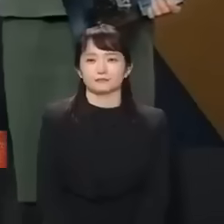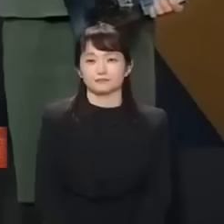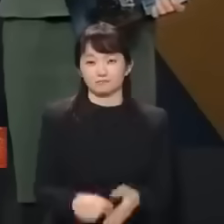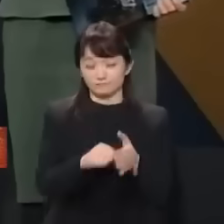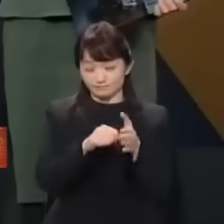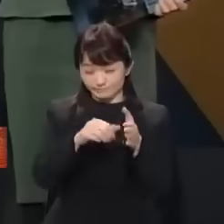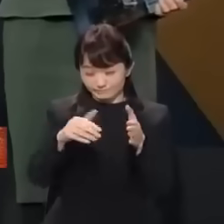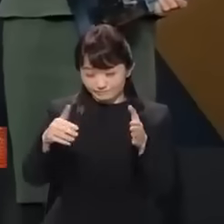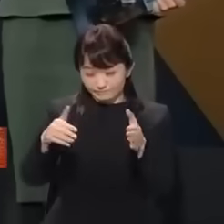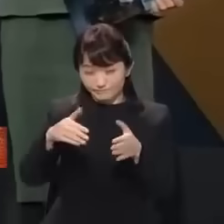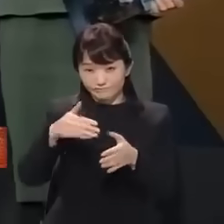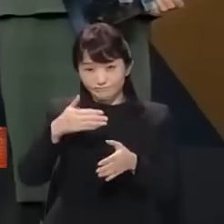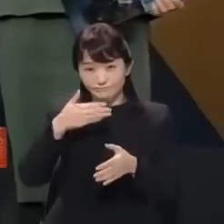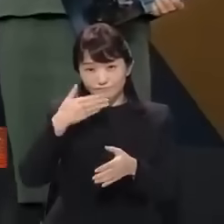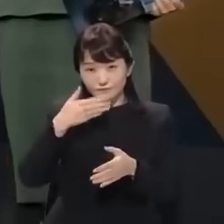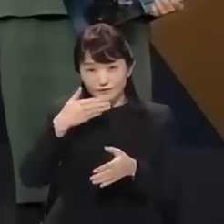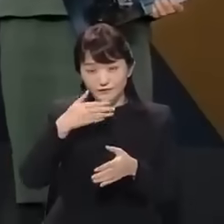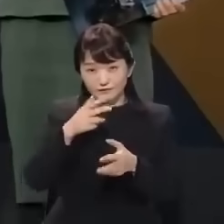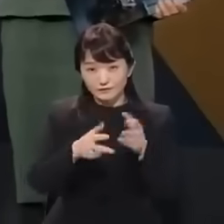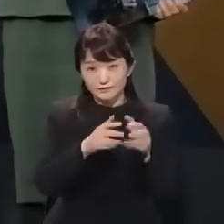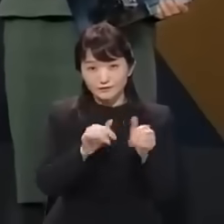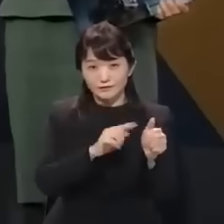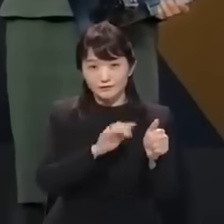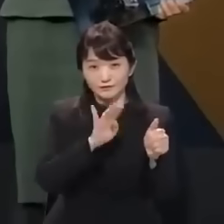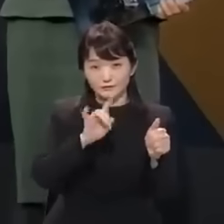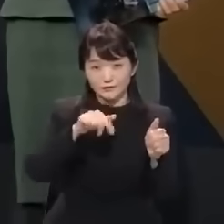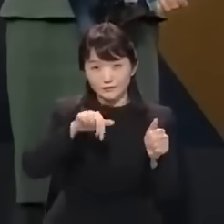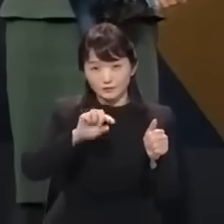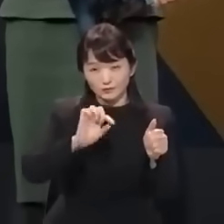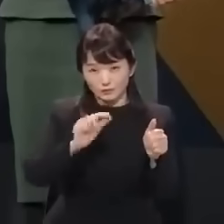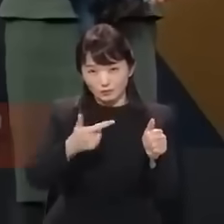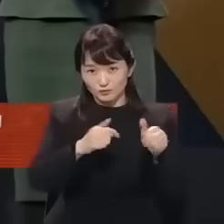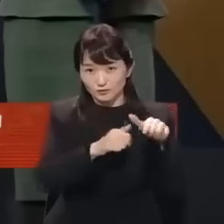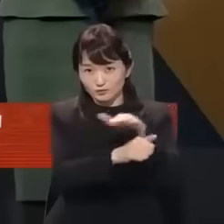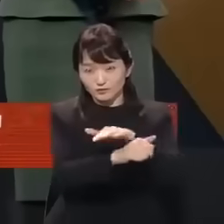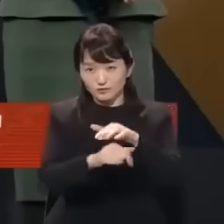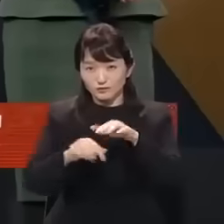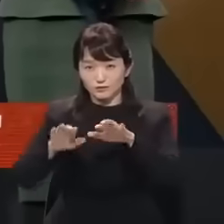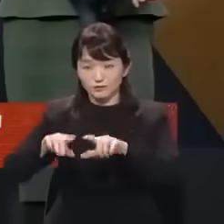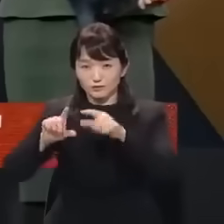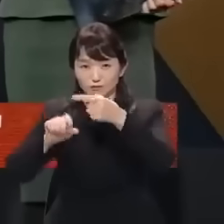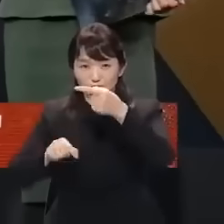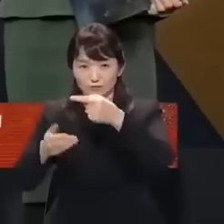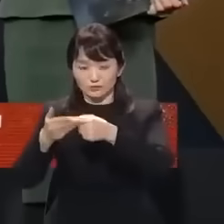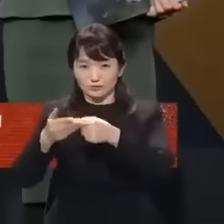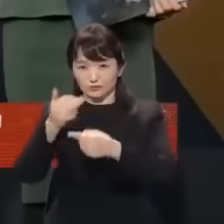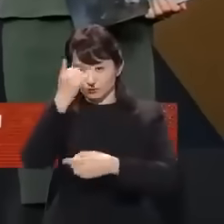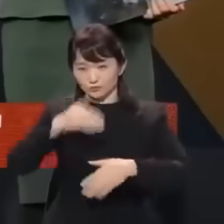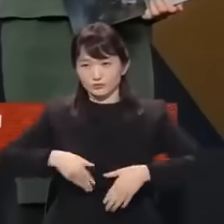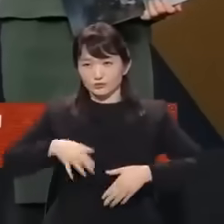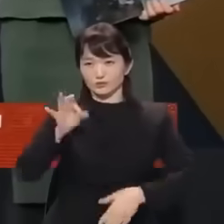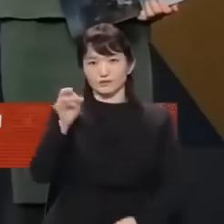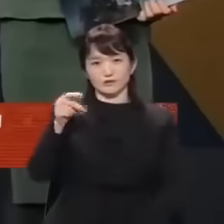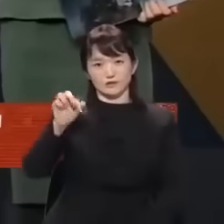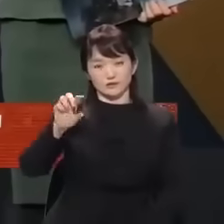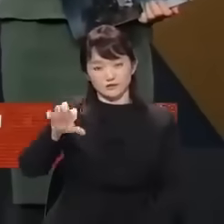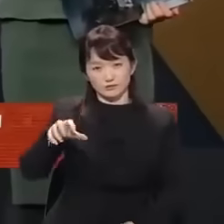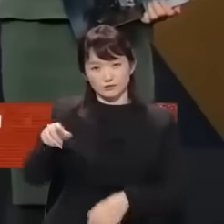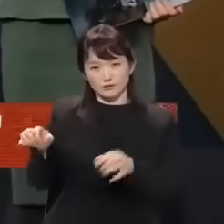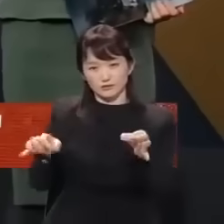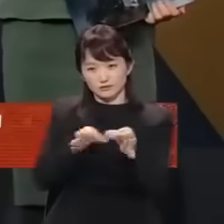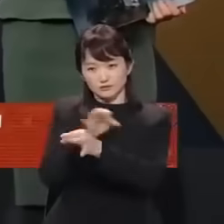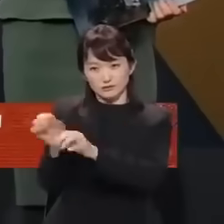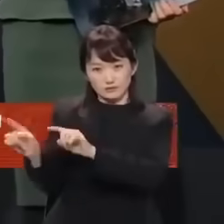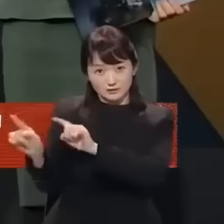유명 외식 사업가 백종원 대표가 올해초 고양인 충남 예산군의 경제를 살려 보겠다며 이른바 예산시장